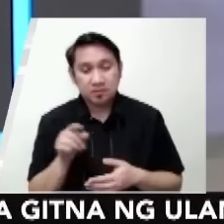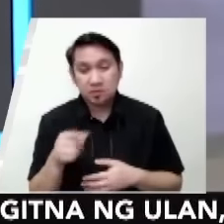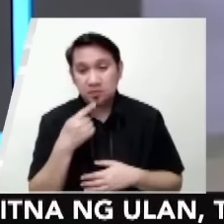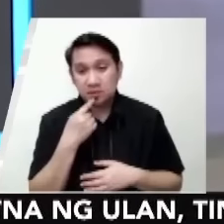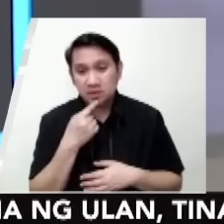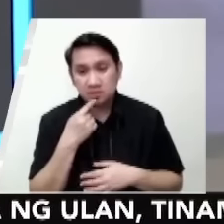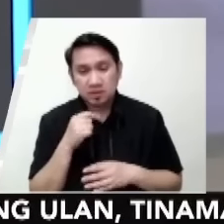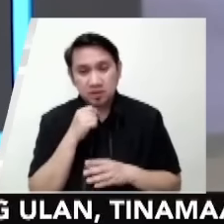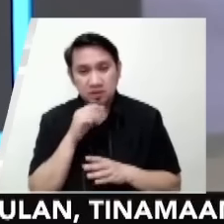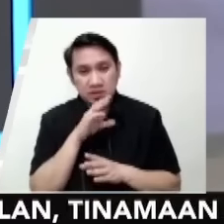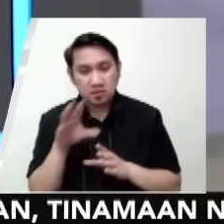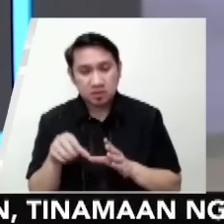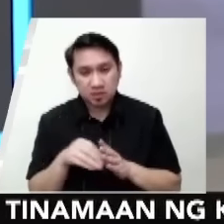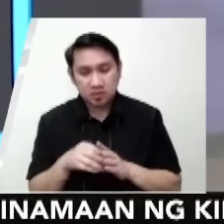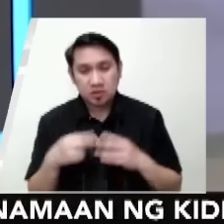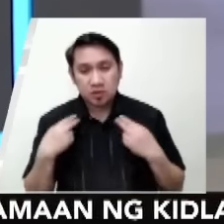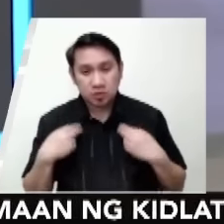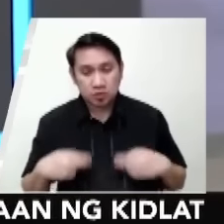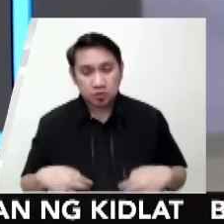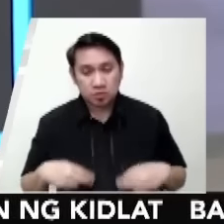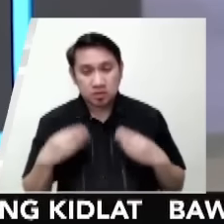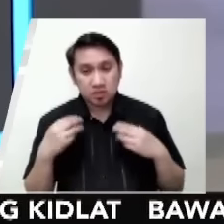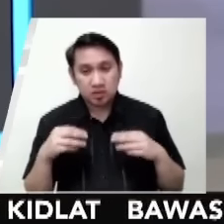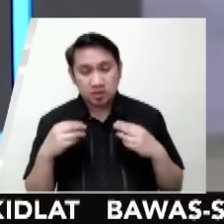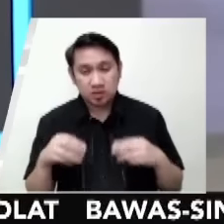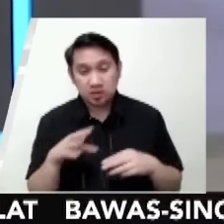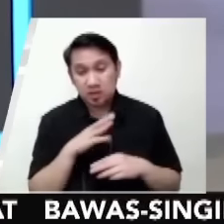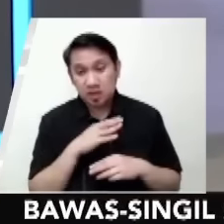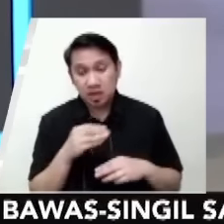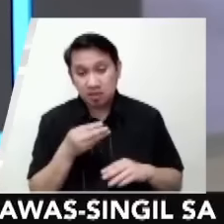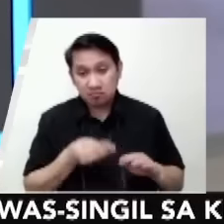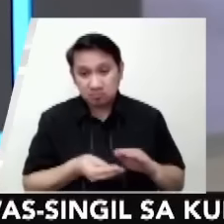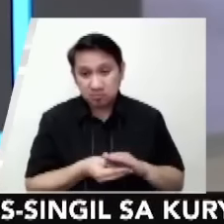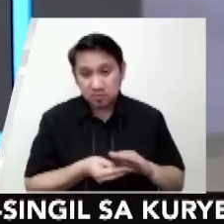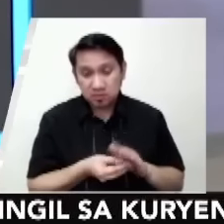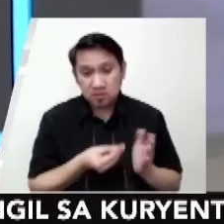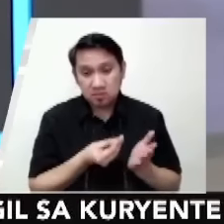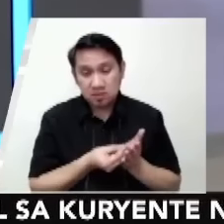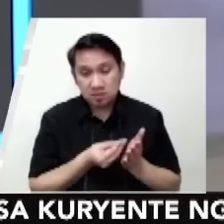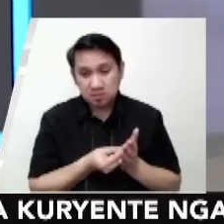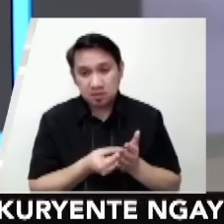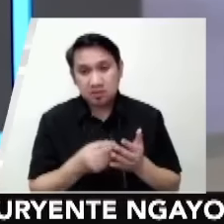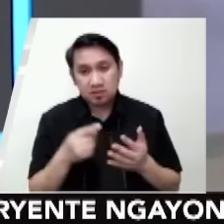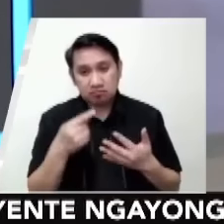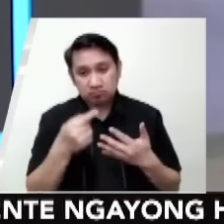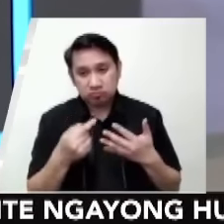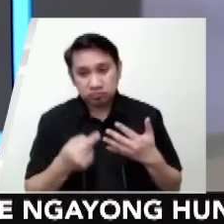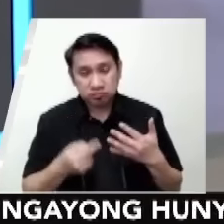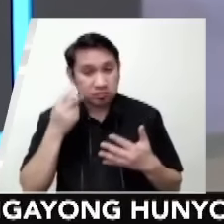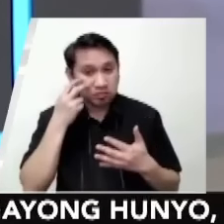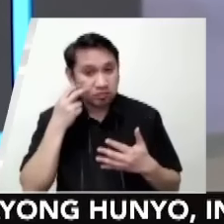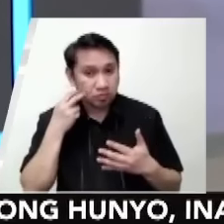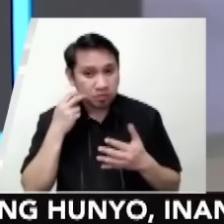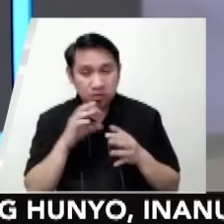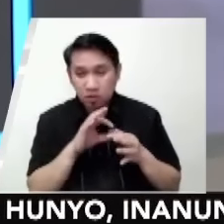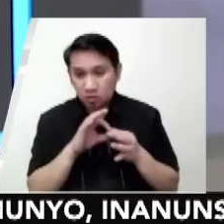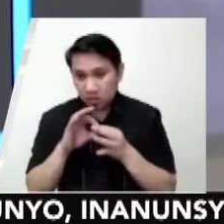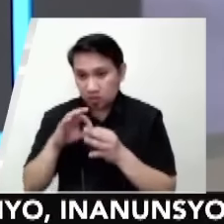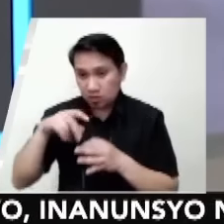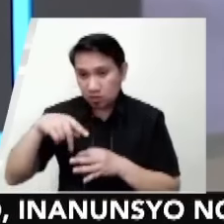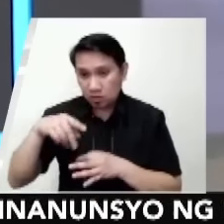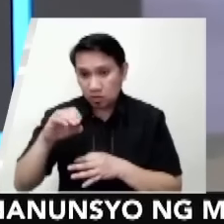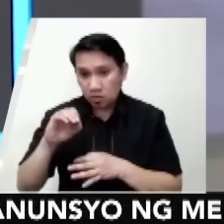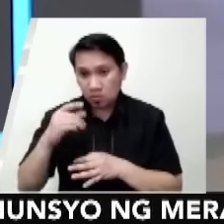sa human trafficking, money laundering at iba pang krimen na may kinalaman sa Pugo. Hindi rin daw